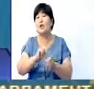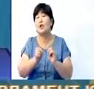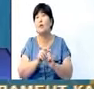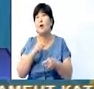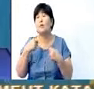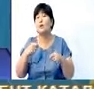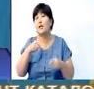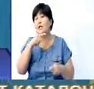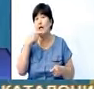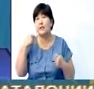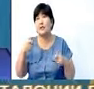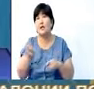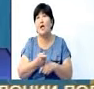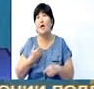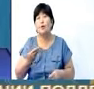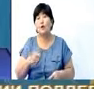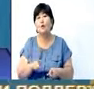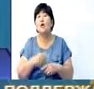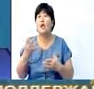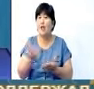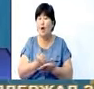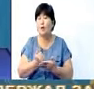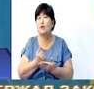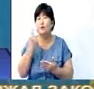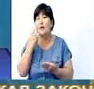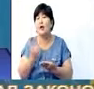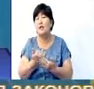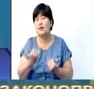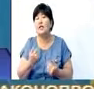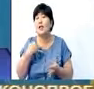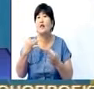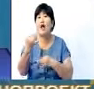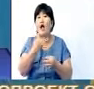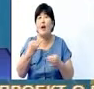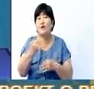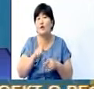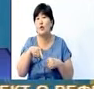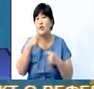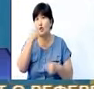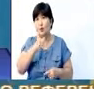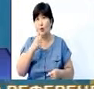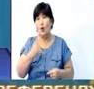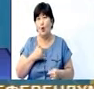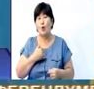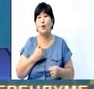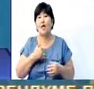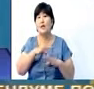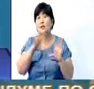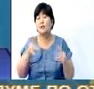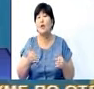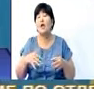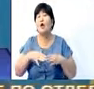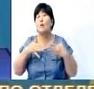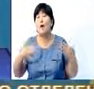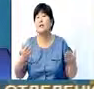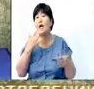на российский рынок. Мы как бы тоже находим уже каналы, мы даже сейчас договариваемся, чтобы на следующий год у нас продукция вся